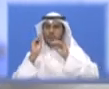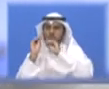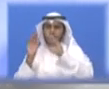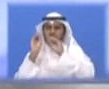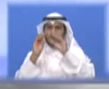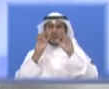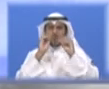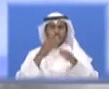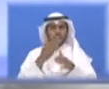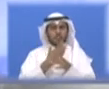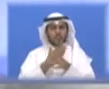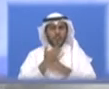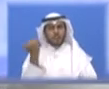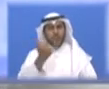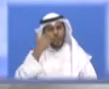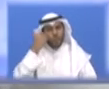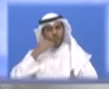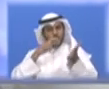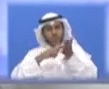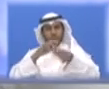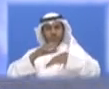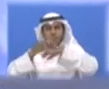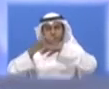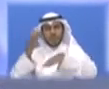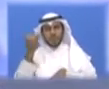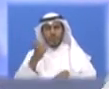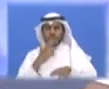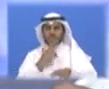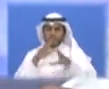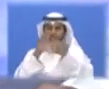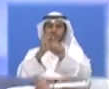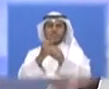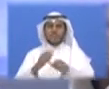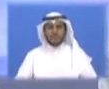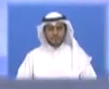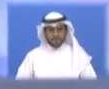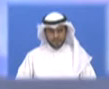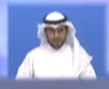بمستقبل أفضل للشعب والأقليات السورية في الدول المجاورة.